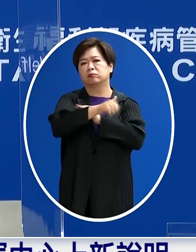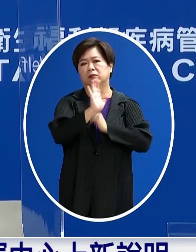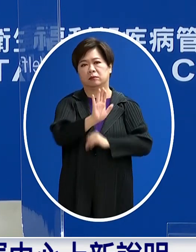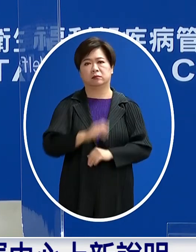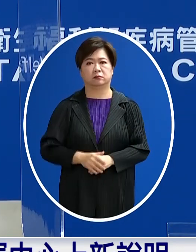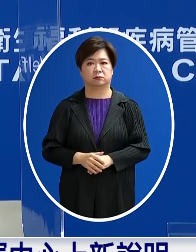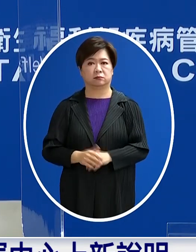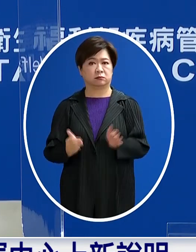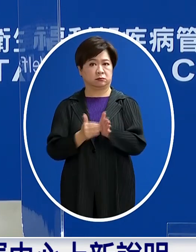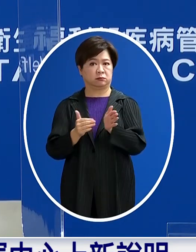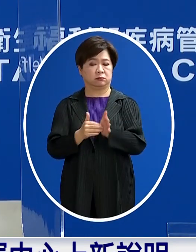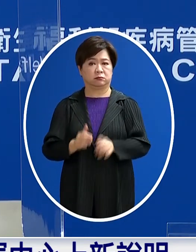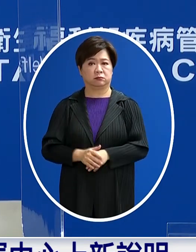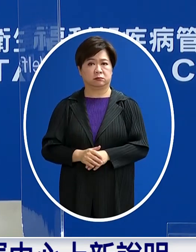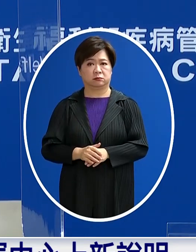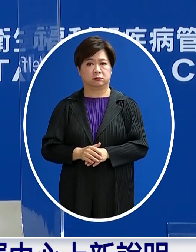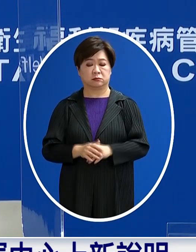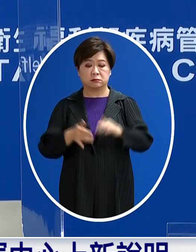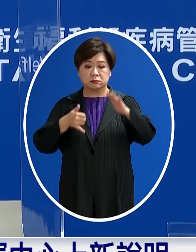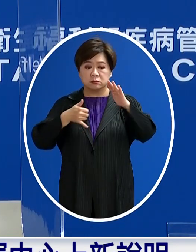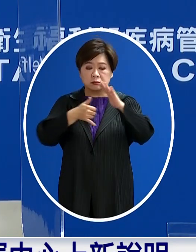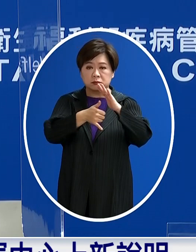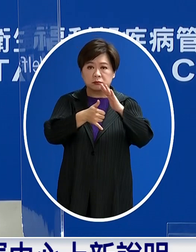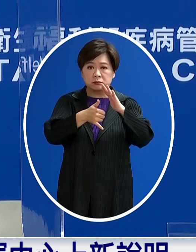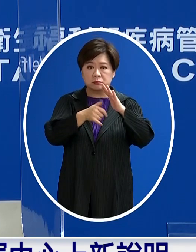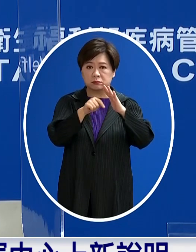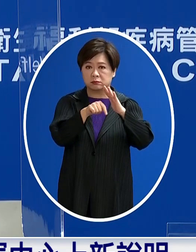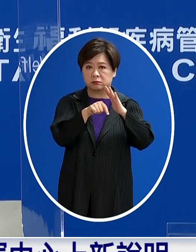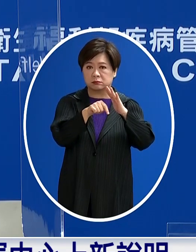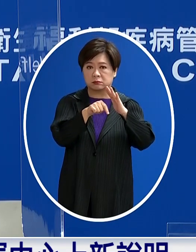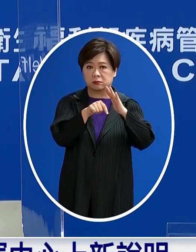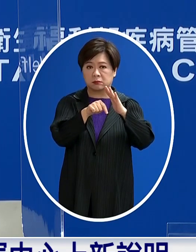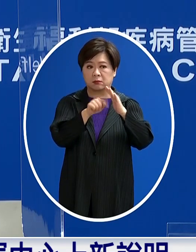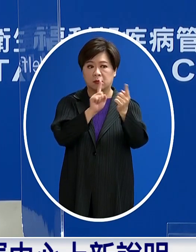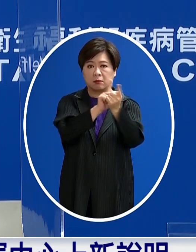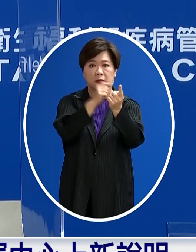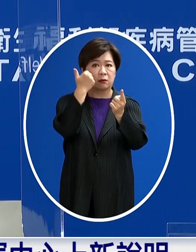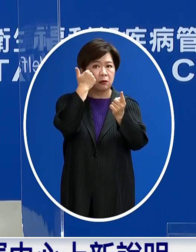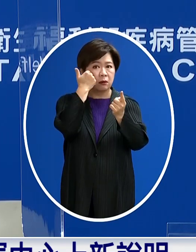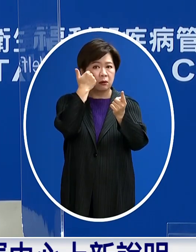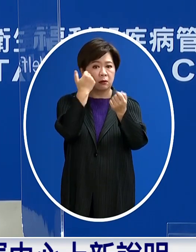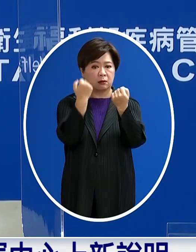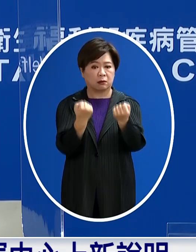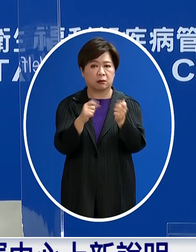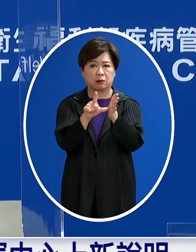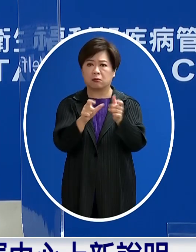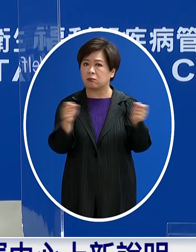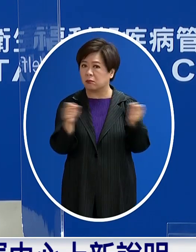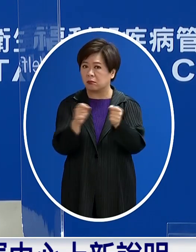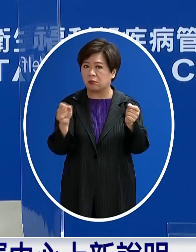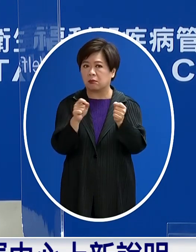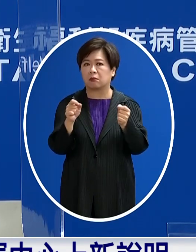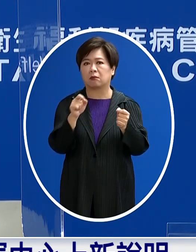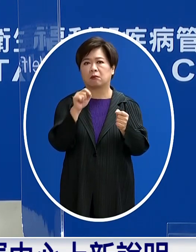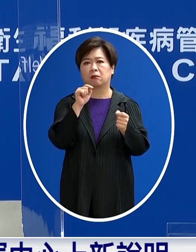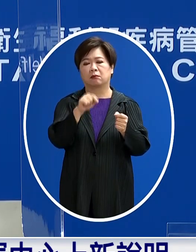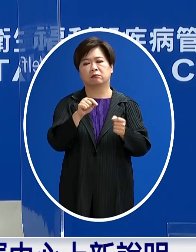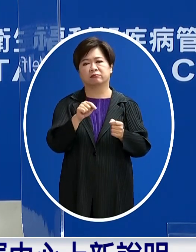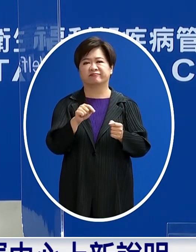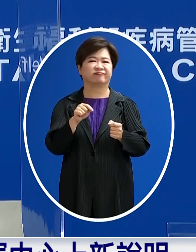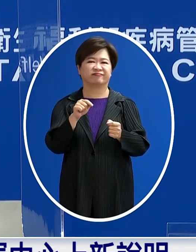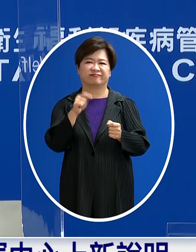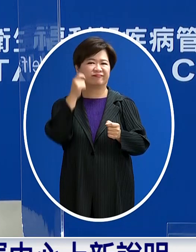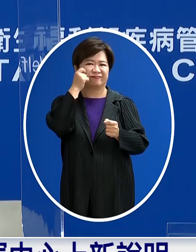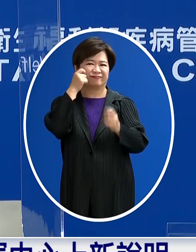做。但是进到这个场所去，它跟谁接触、停留多久，这些还是必须要透